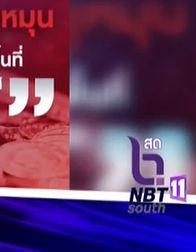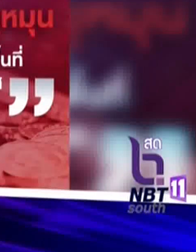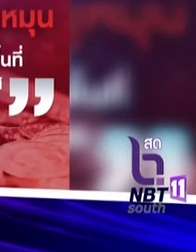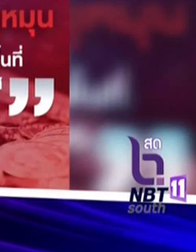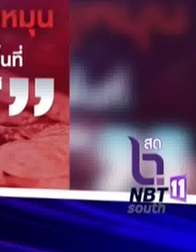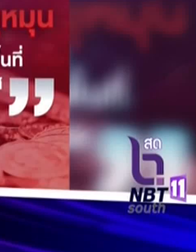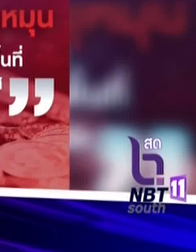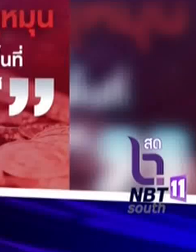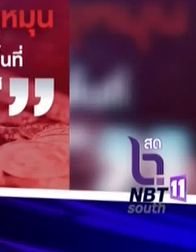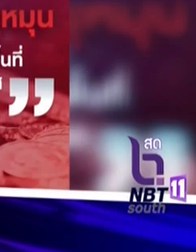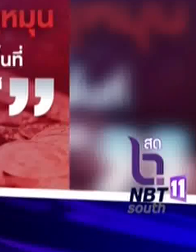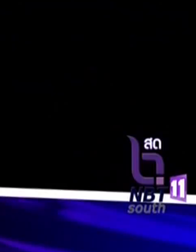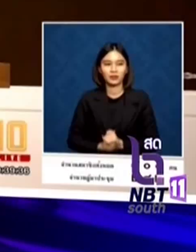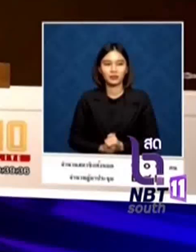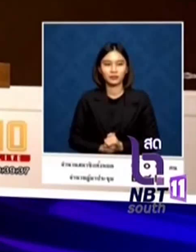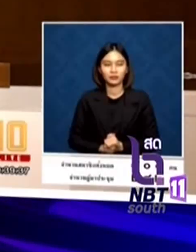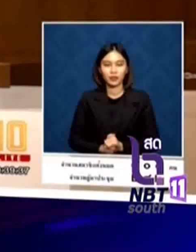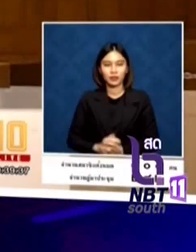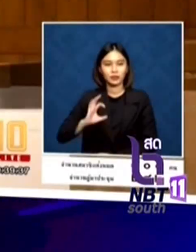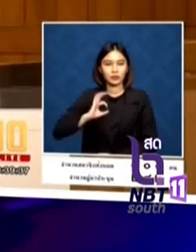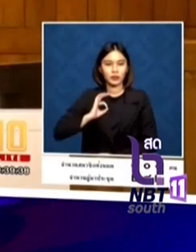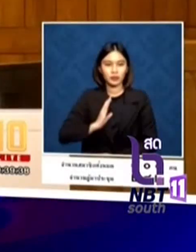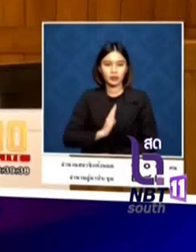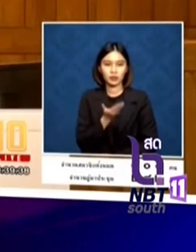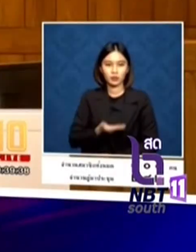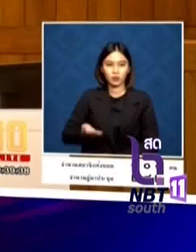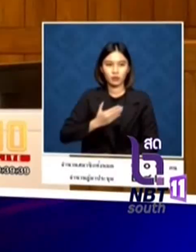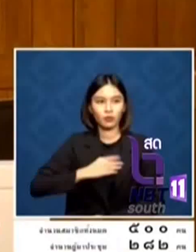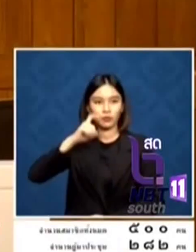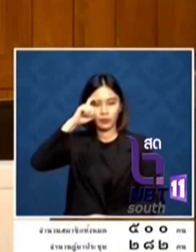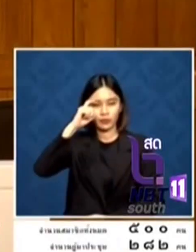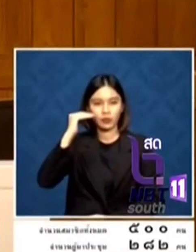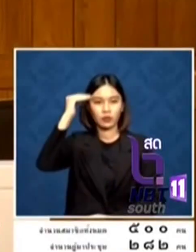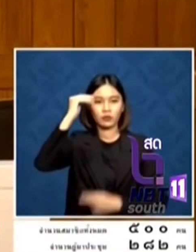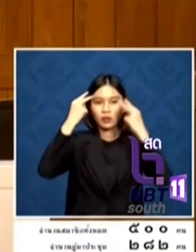หมุนกลับมาเป็นภาษีให้กับภาครัฐนะคะเพื่อใช้ในการลงทุน